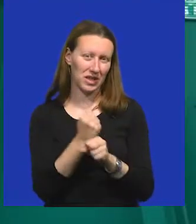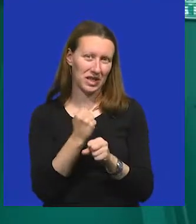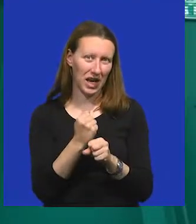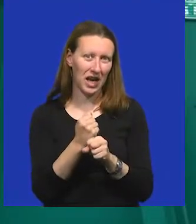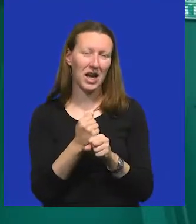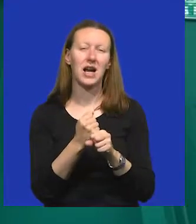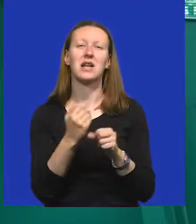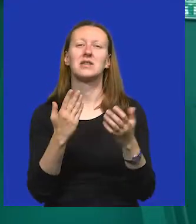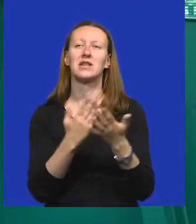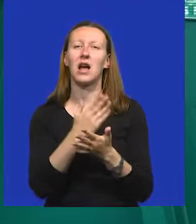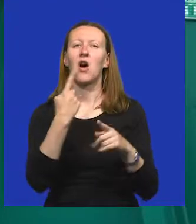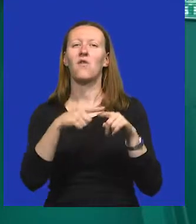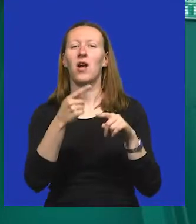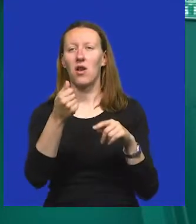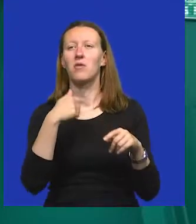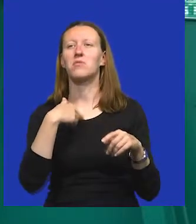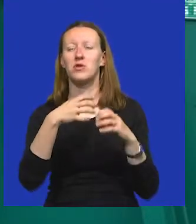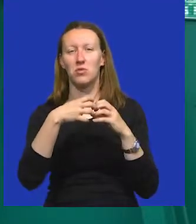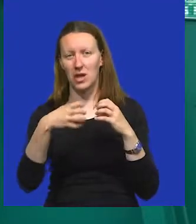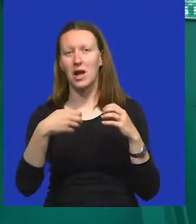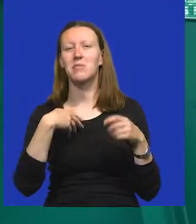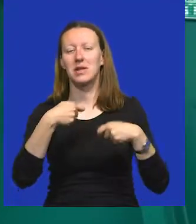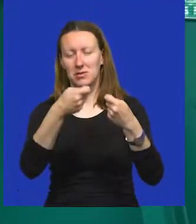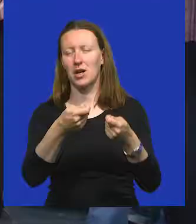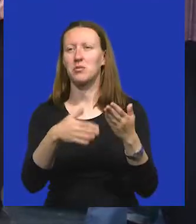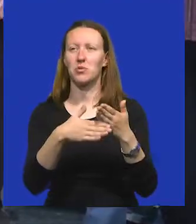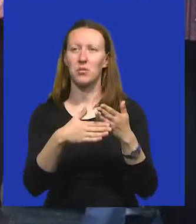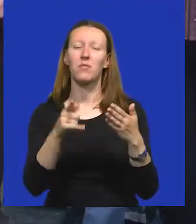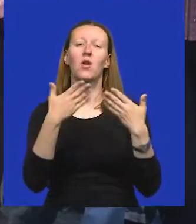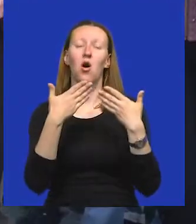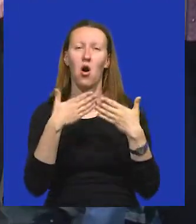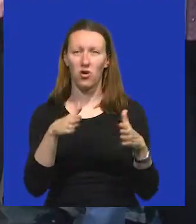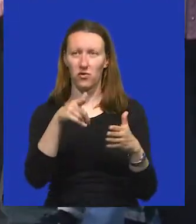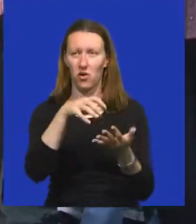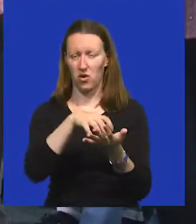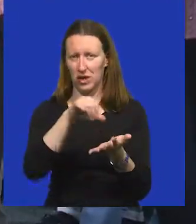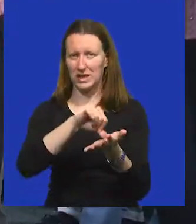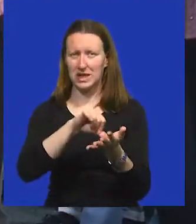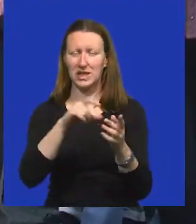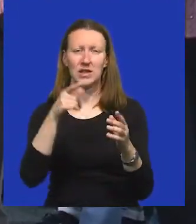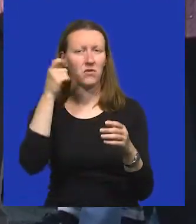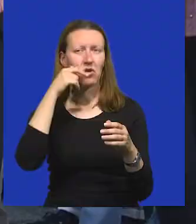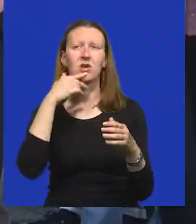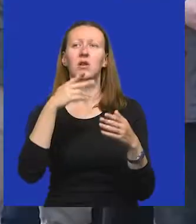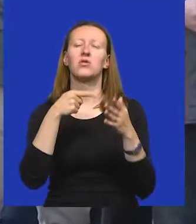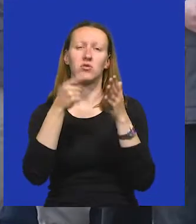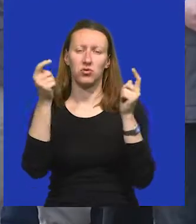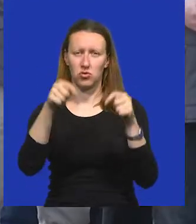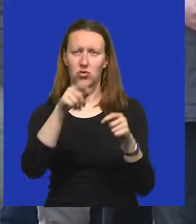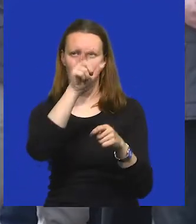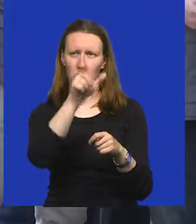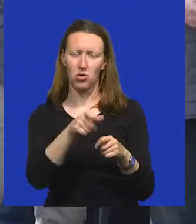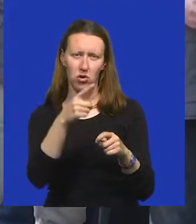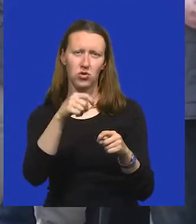attività. Ecco, se mancherà un po' di soldi continueremo anche noi. All'apertura del centro di riciclaggio a Dignano è stato